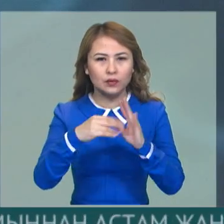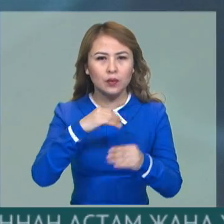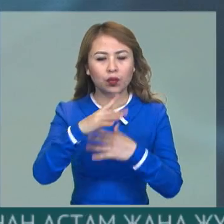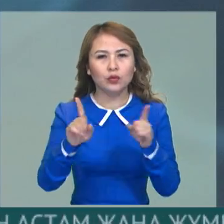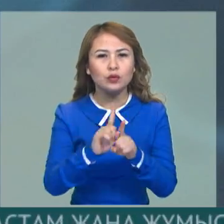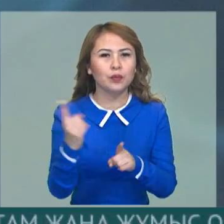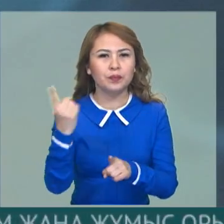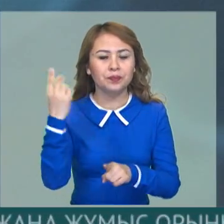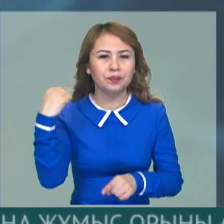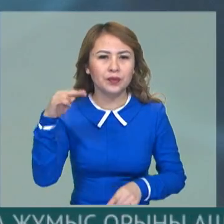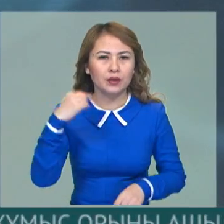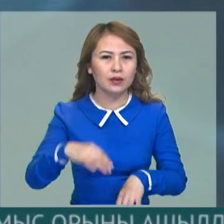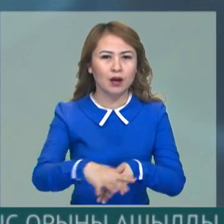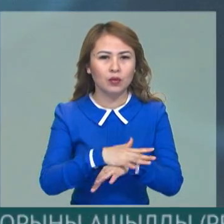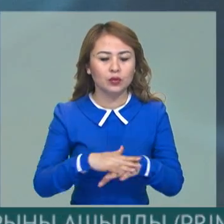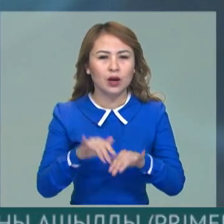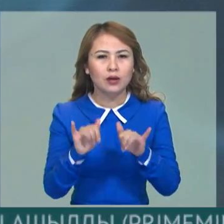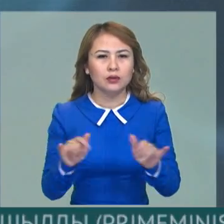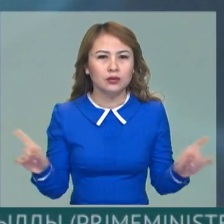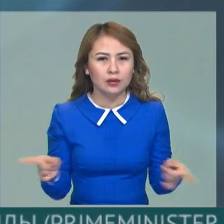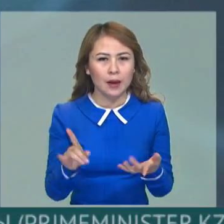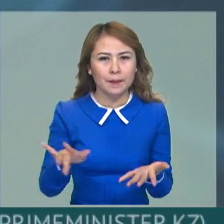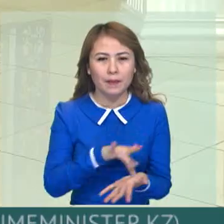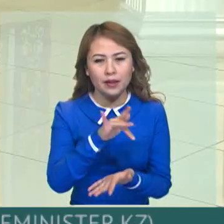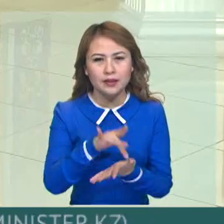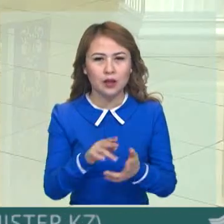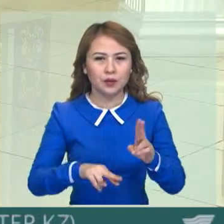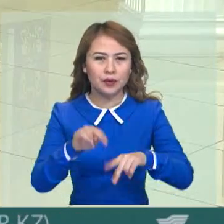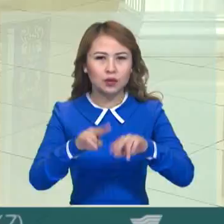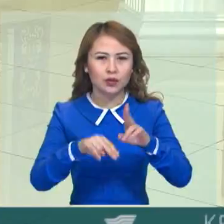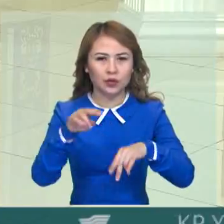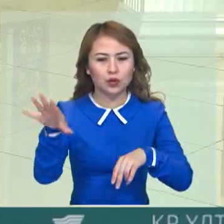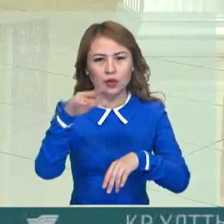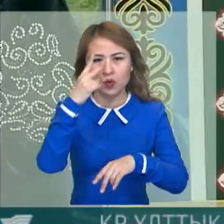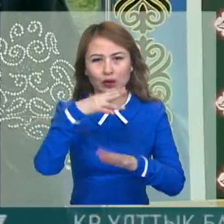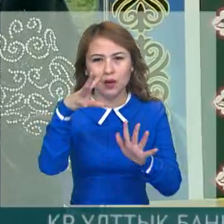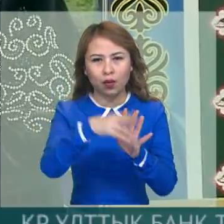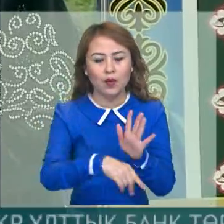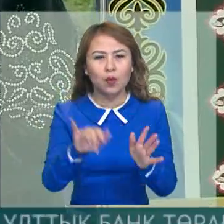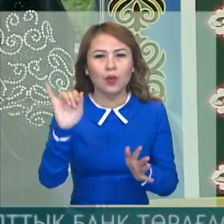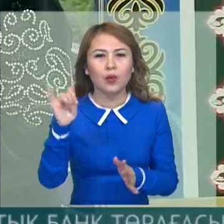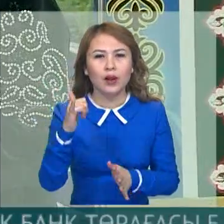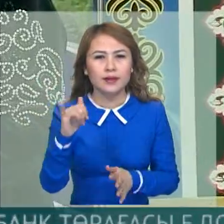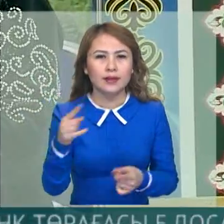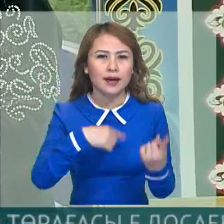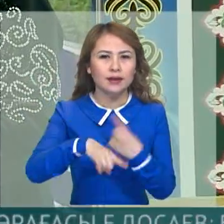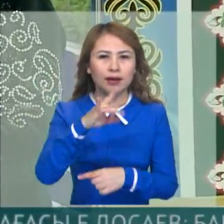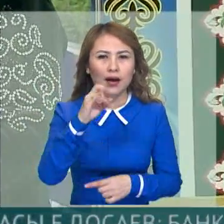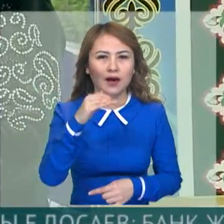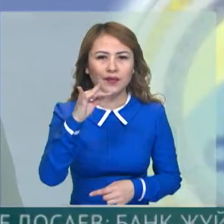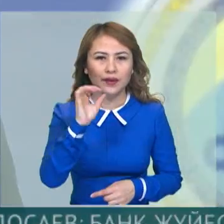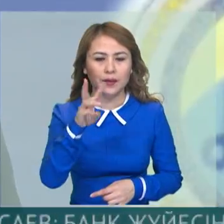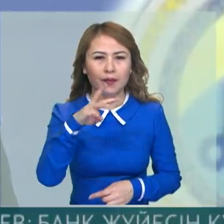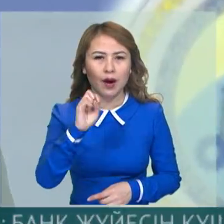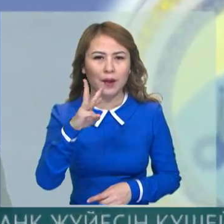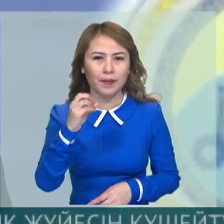қолдайды. Өйткені тұңғыш президент еліміздің дамуына, соның ішінде бас қаланың салынуына өлшеусіз үлес қосты. Оралдық кәсіпкер Рафик